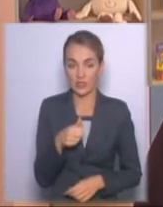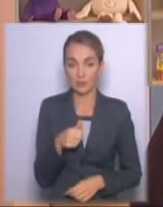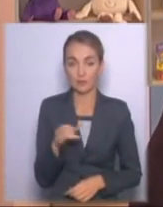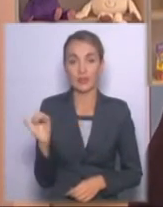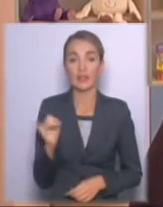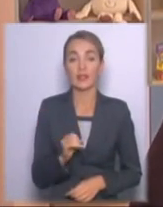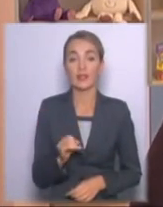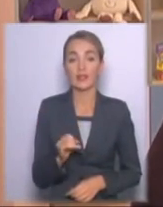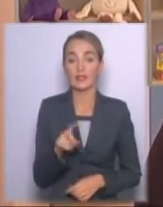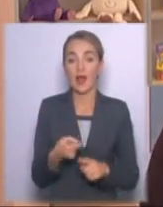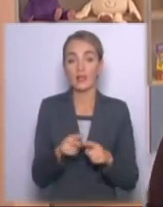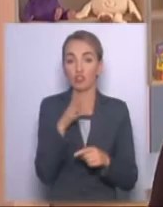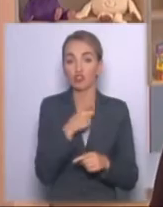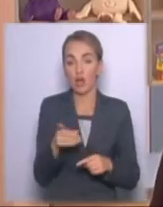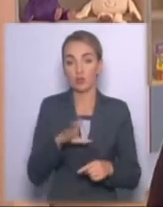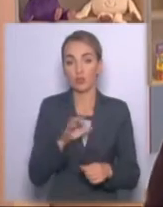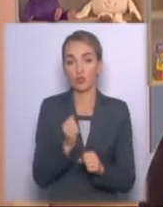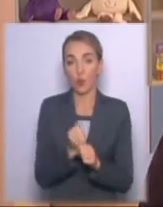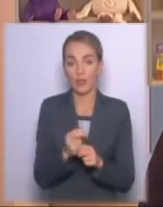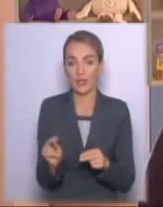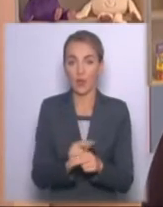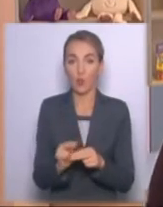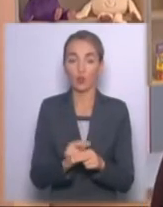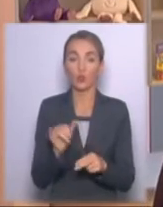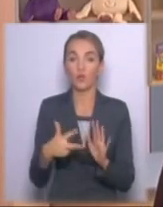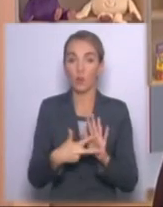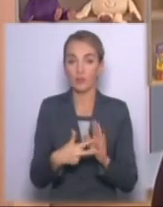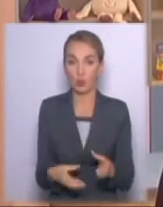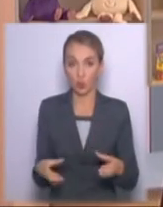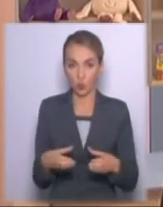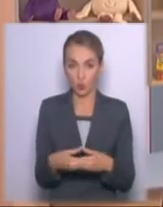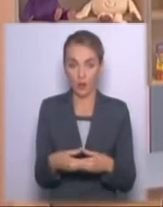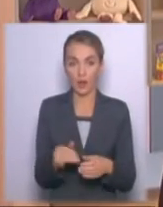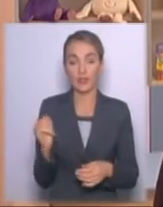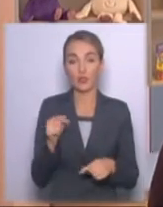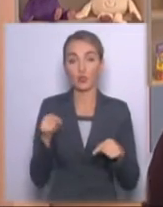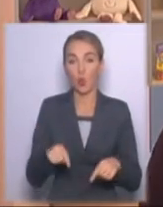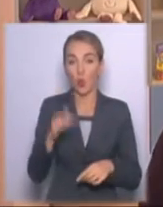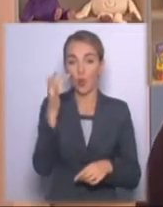І за цей час були зроблені ремонти у 8 групах. І